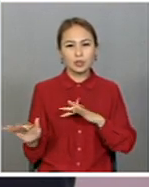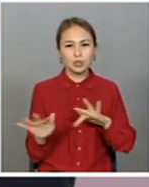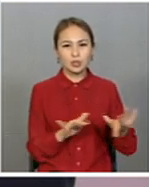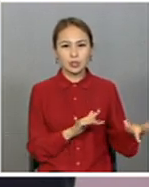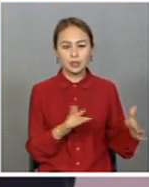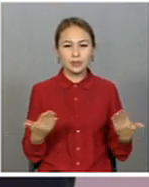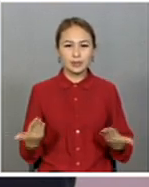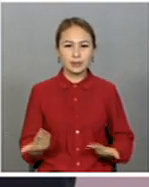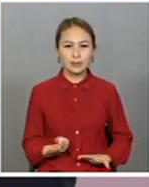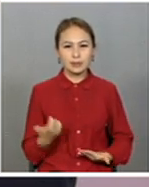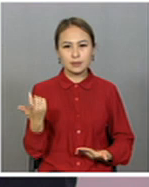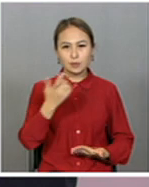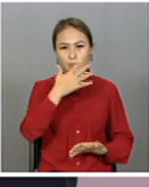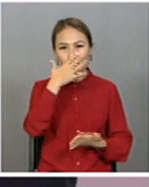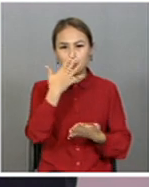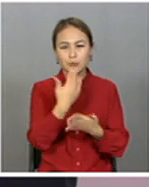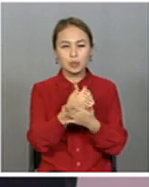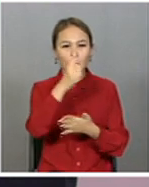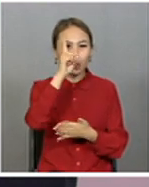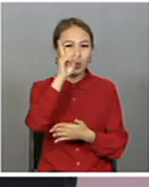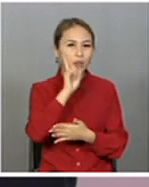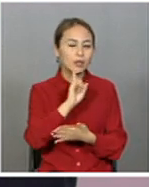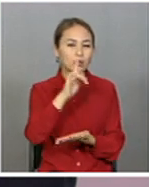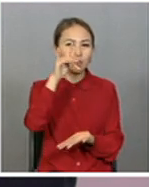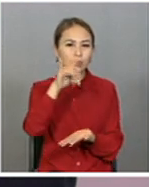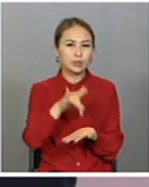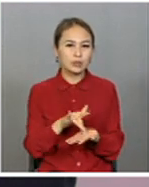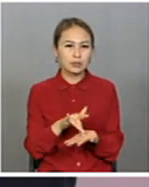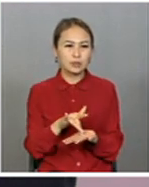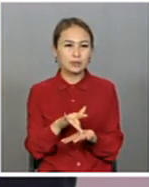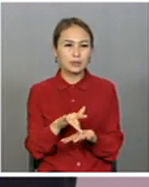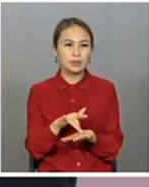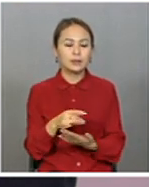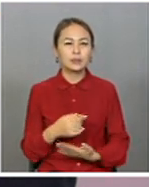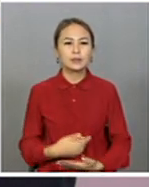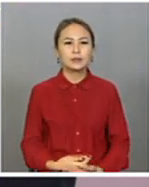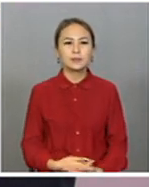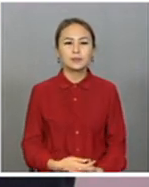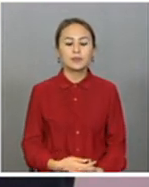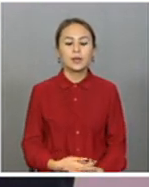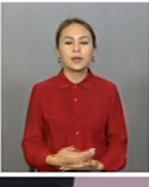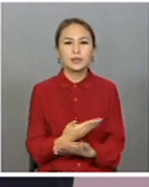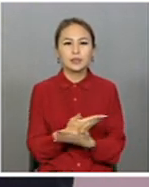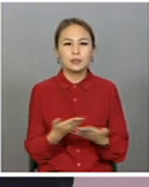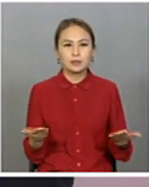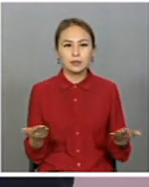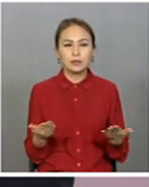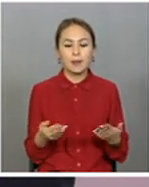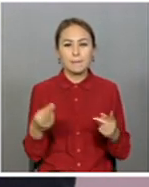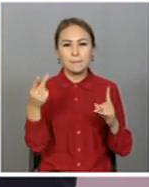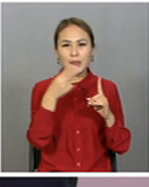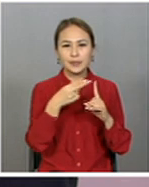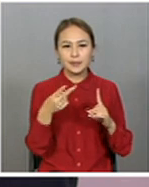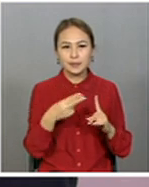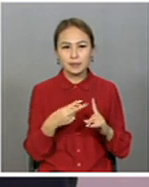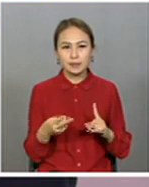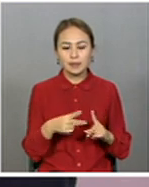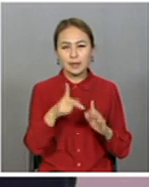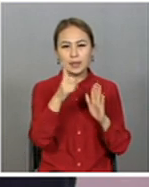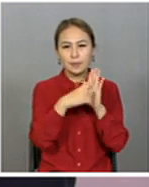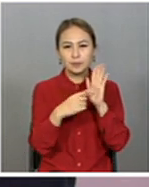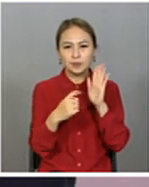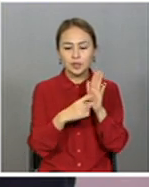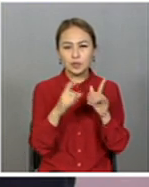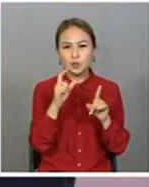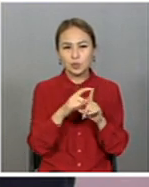иесінің өзіне қолайлы ортасы екен. Енді мәтіндегі лепті